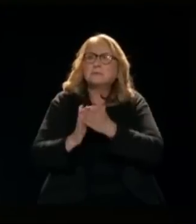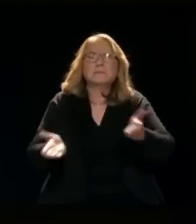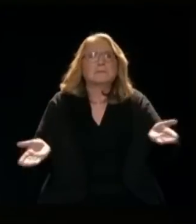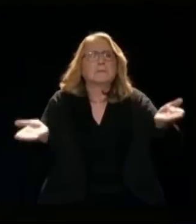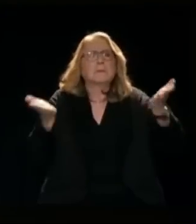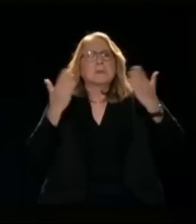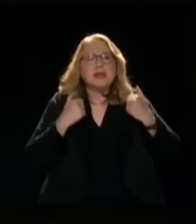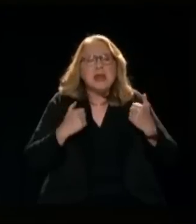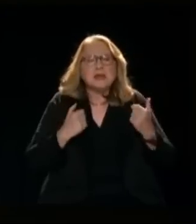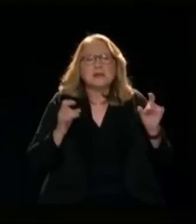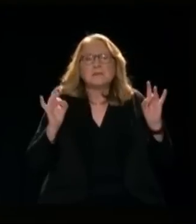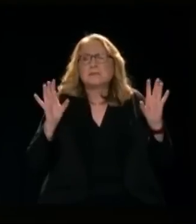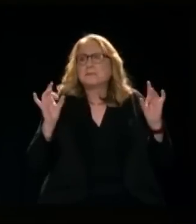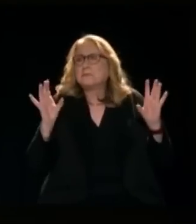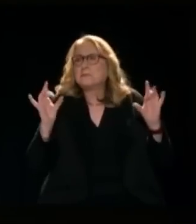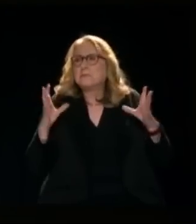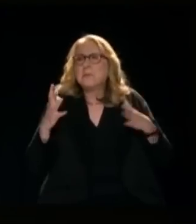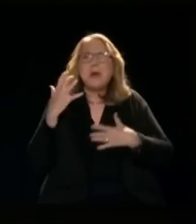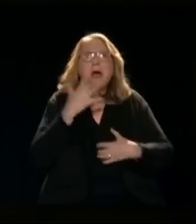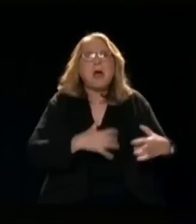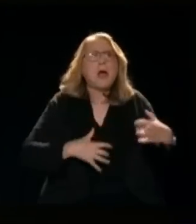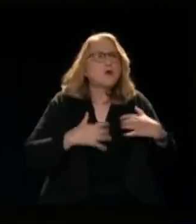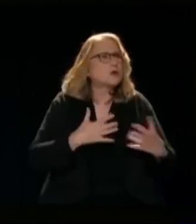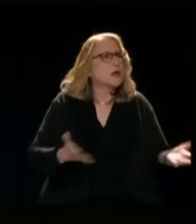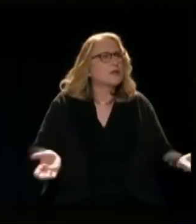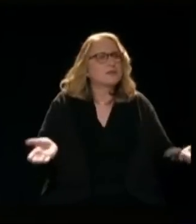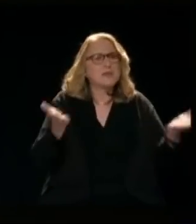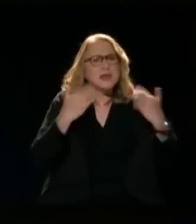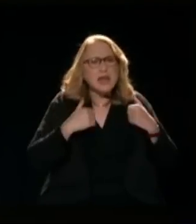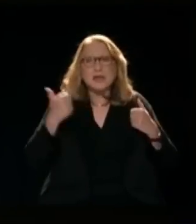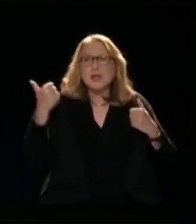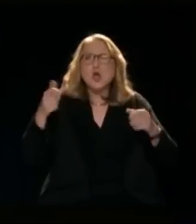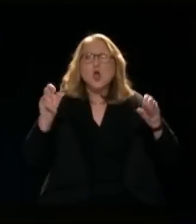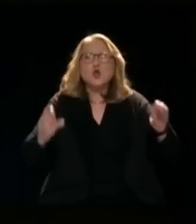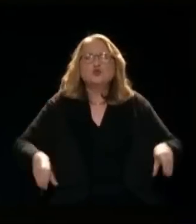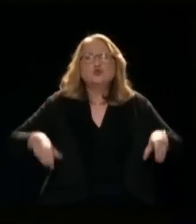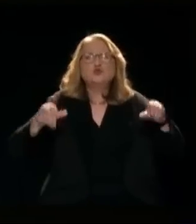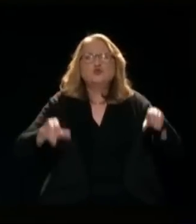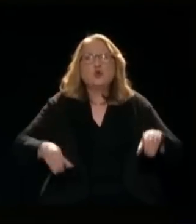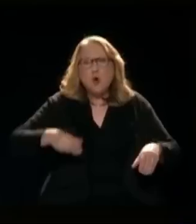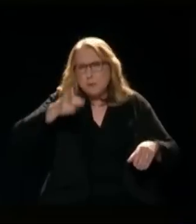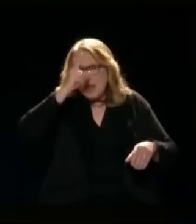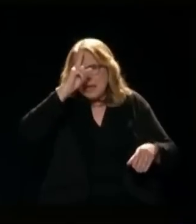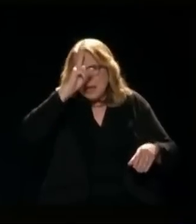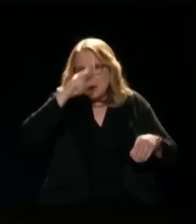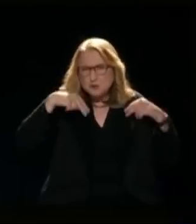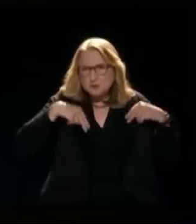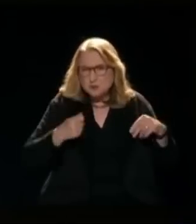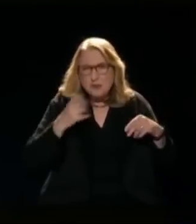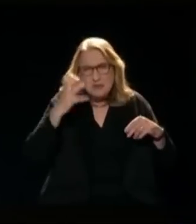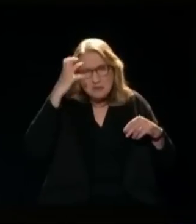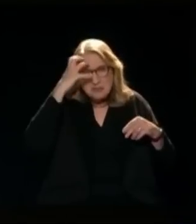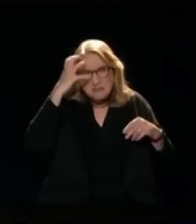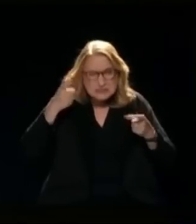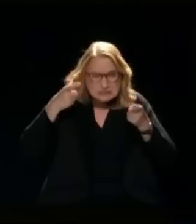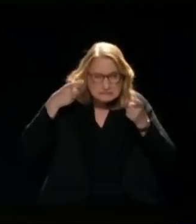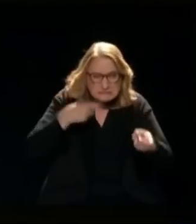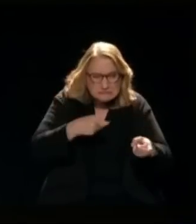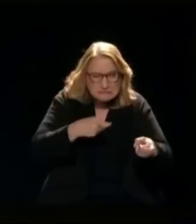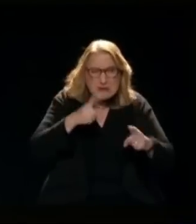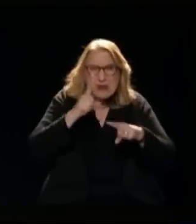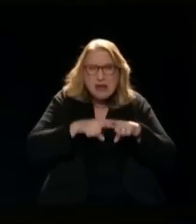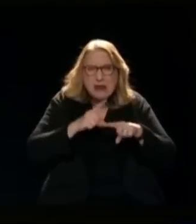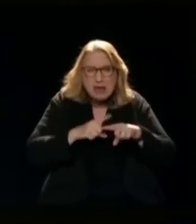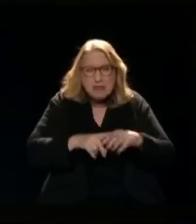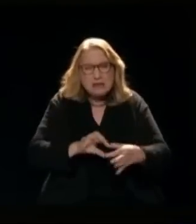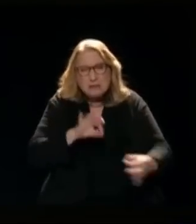να ξημεροβραδιάζονται και να αγωνιούν, τώρα που δεν έχει το Σόιμπλε να τον ακούει κάθε τρεις και λίγο να τον απειλεί, να τον μέμφεται τον